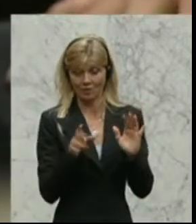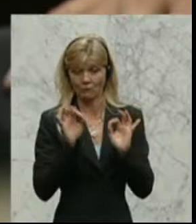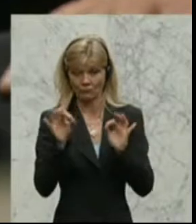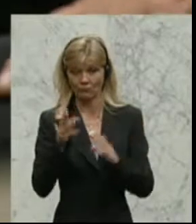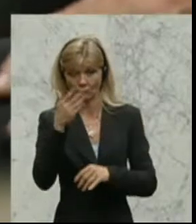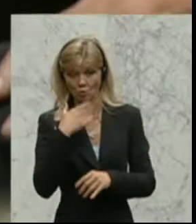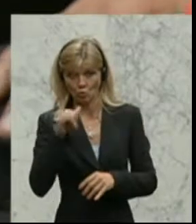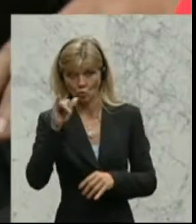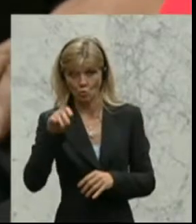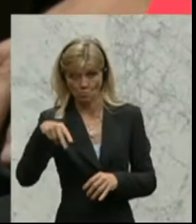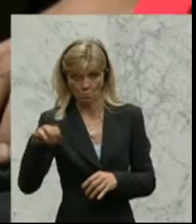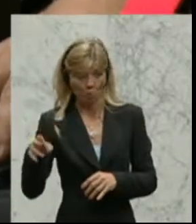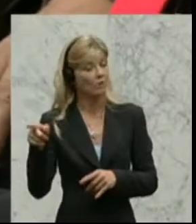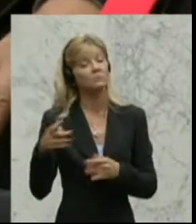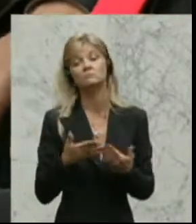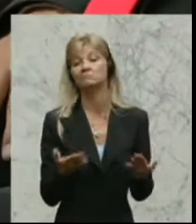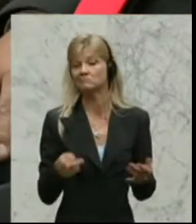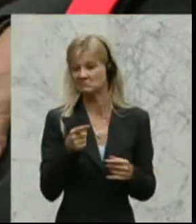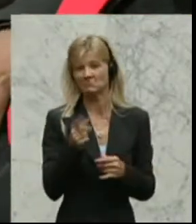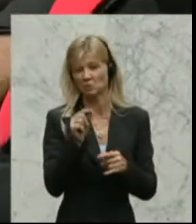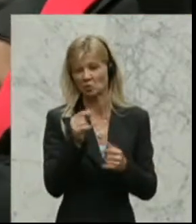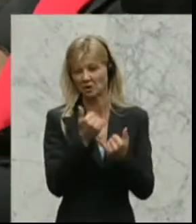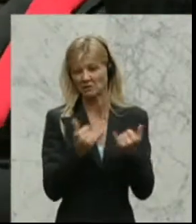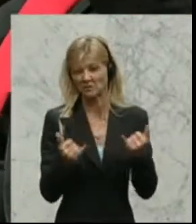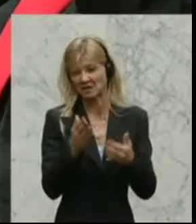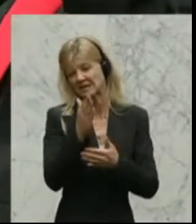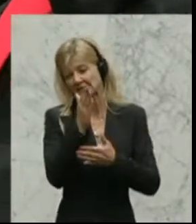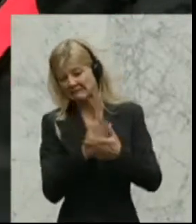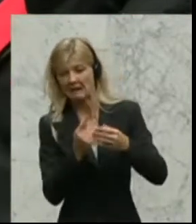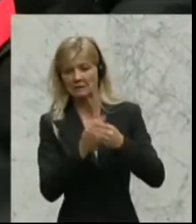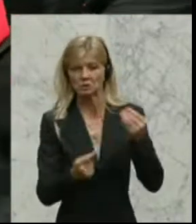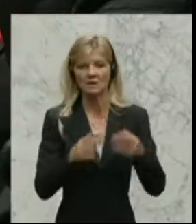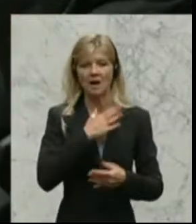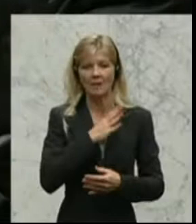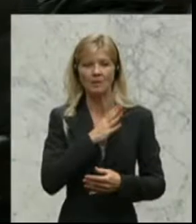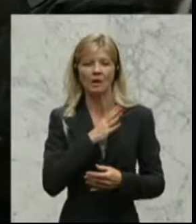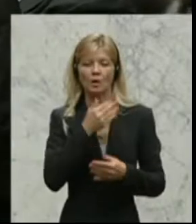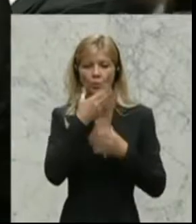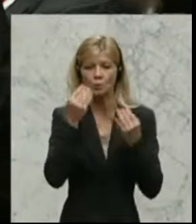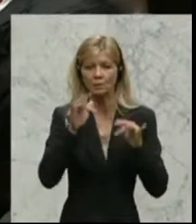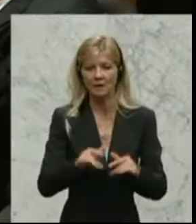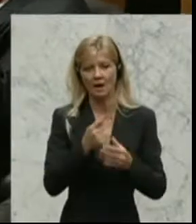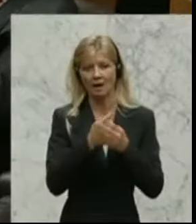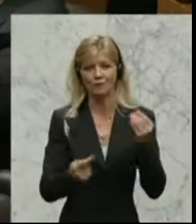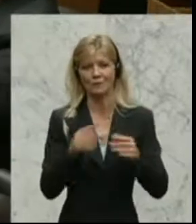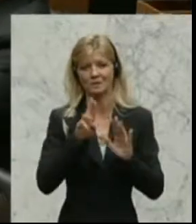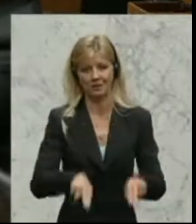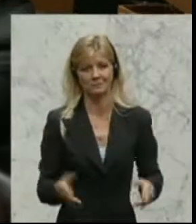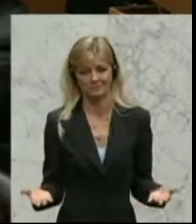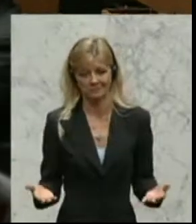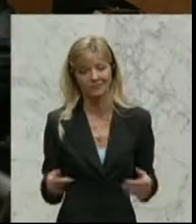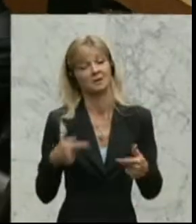eine Teilinsolvenz ohne Insolvenzrecht. Und damit handeln Sie sich die Nachteile ein, ohne